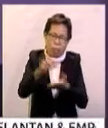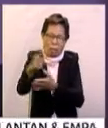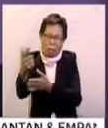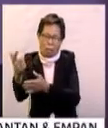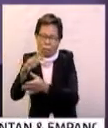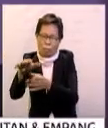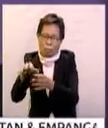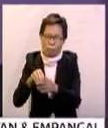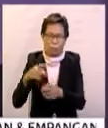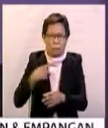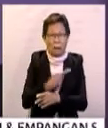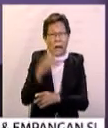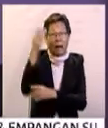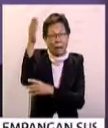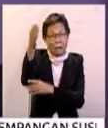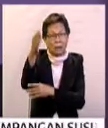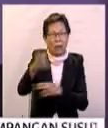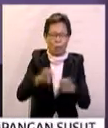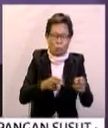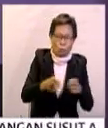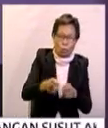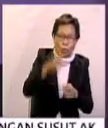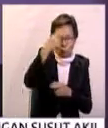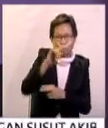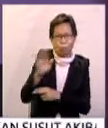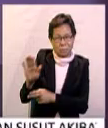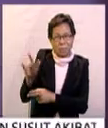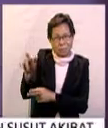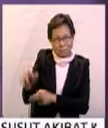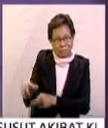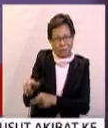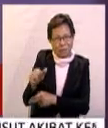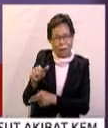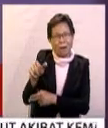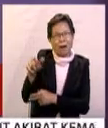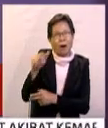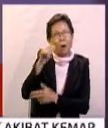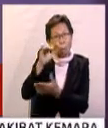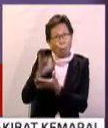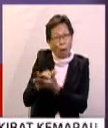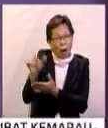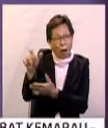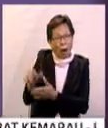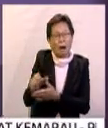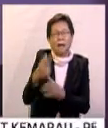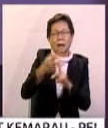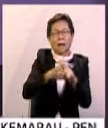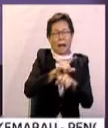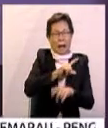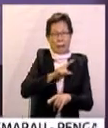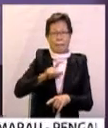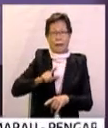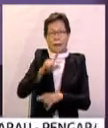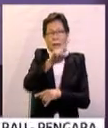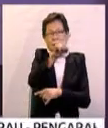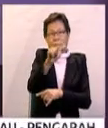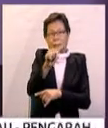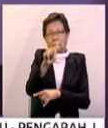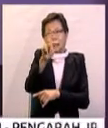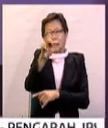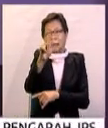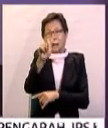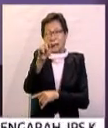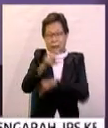S kita akan uruskan untuk beliau bantuan daripada lembaga zakat Negeri Selangor dan saya sangat